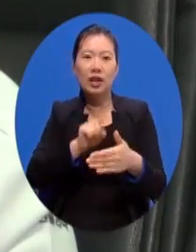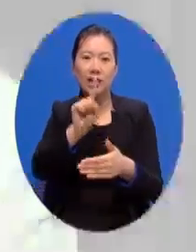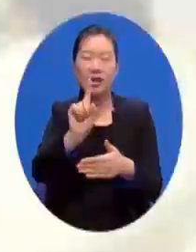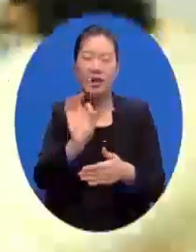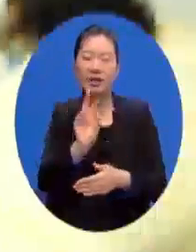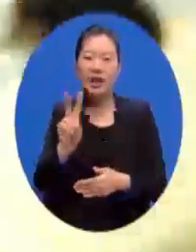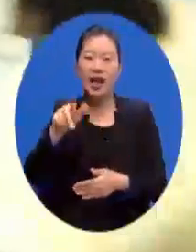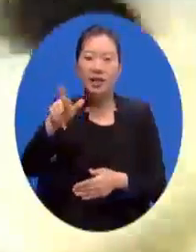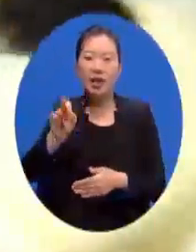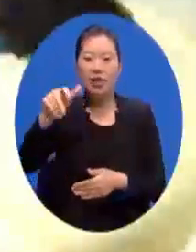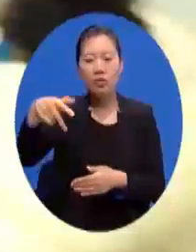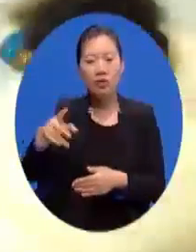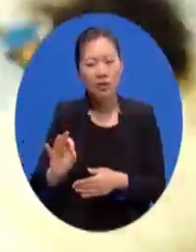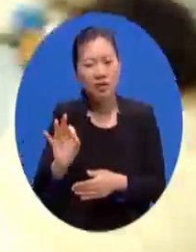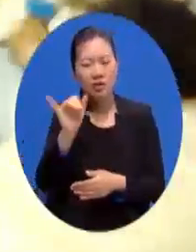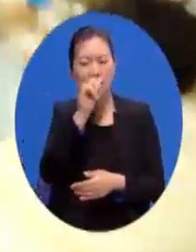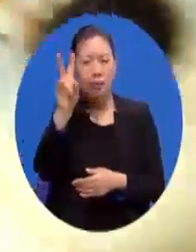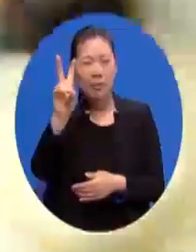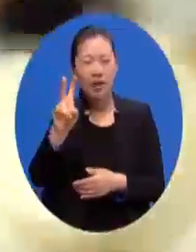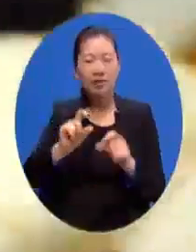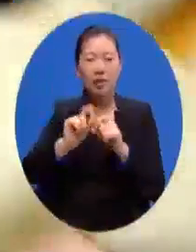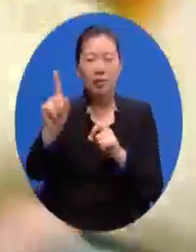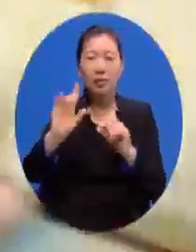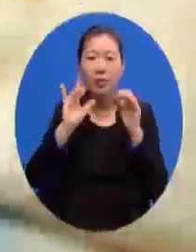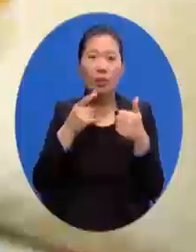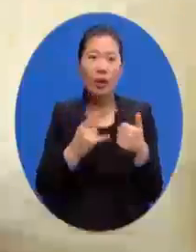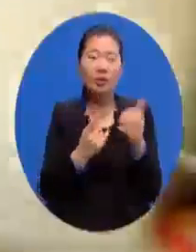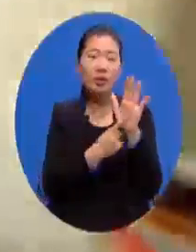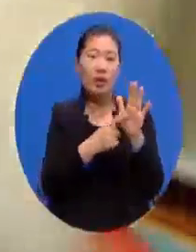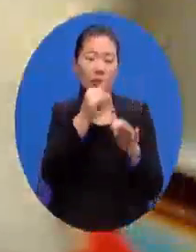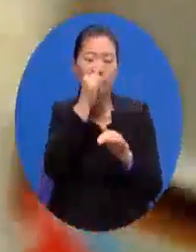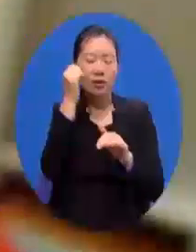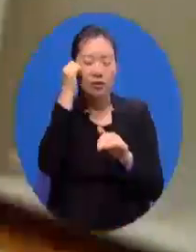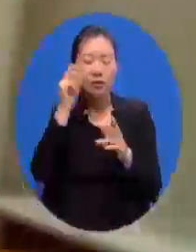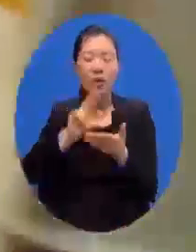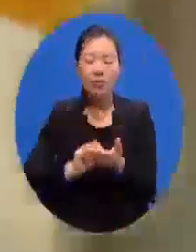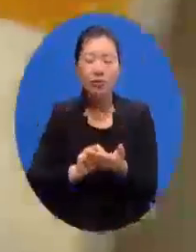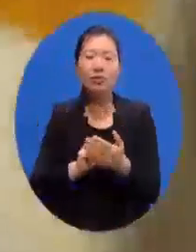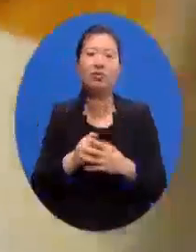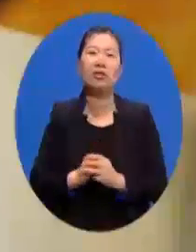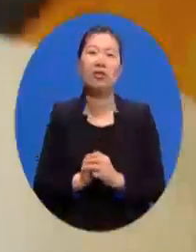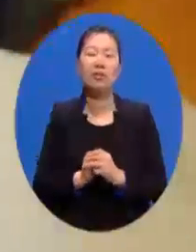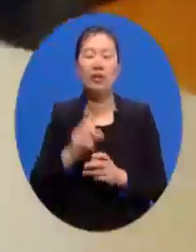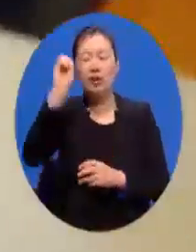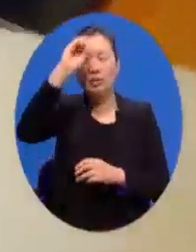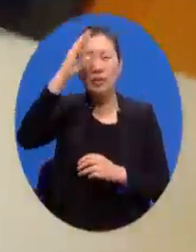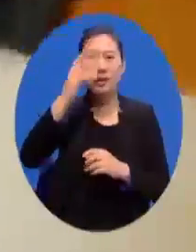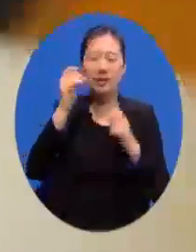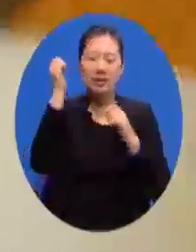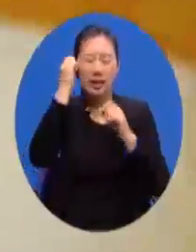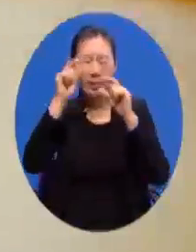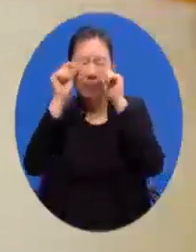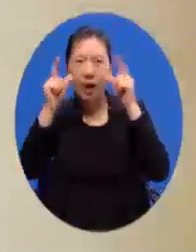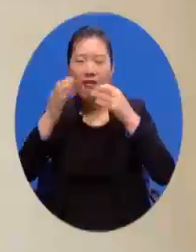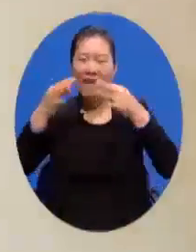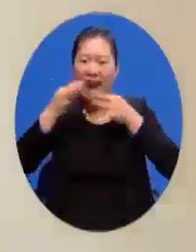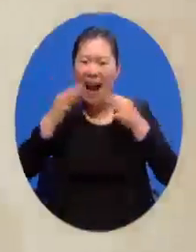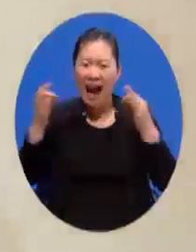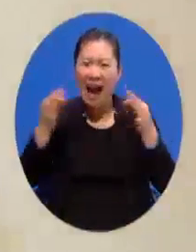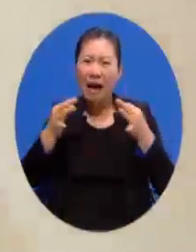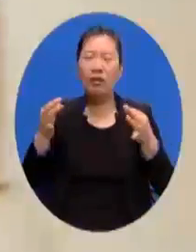있습니다. 야경증은 주로 소아에게 발생하는 수면장애 증상으로 갑자기 잠에서 깨 비명을